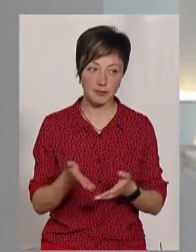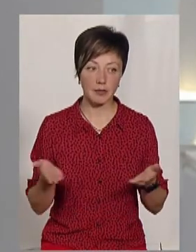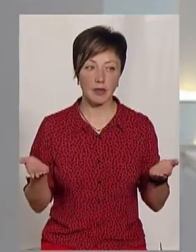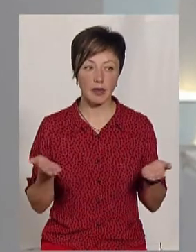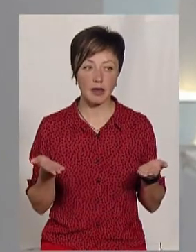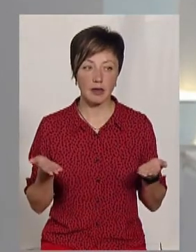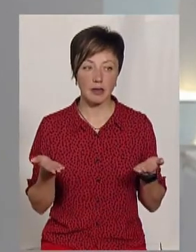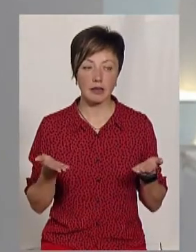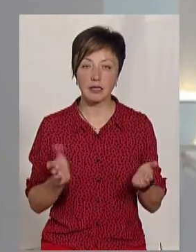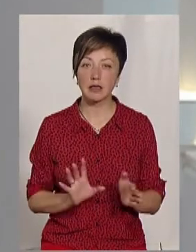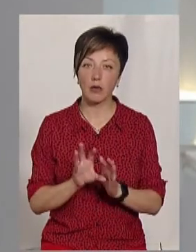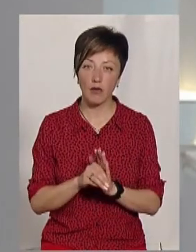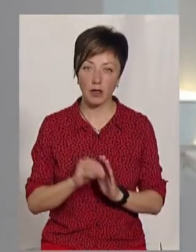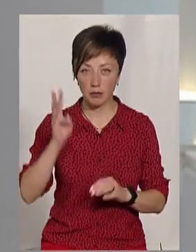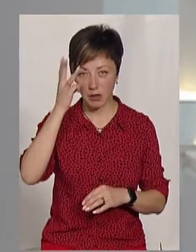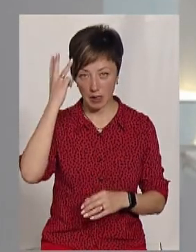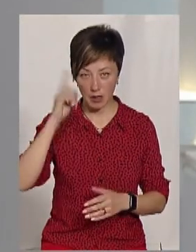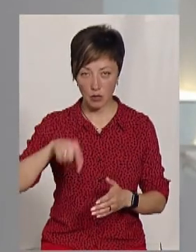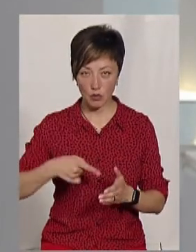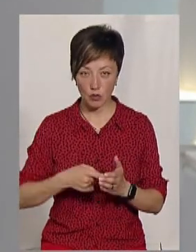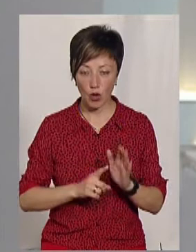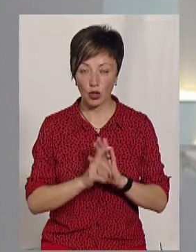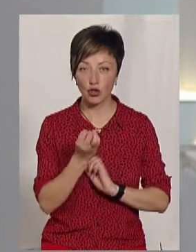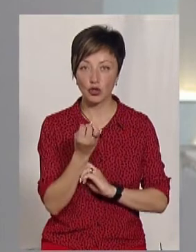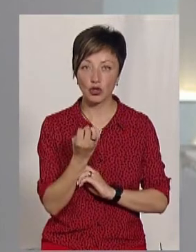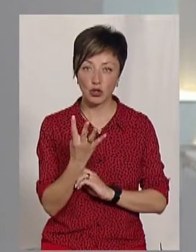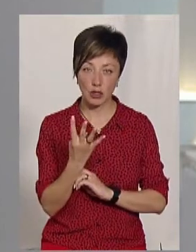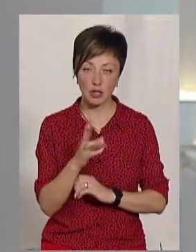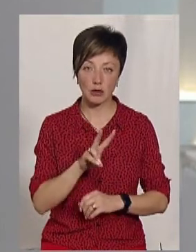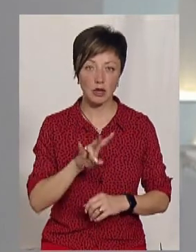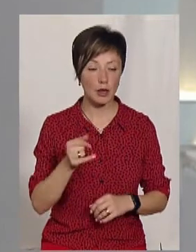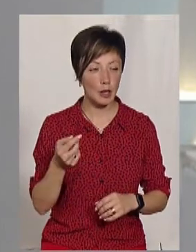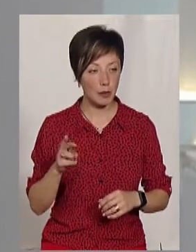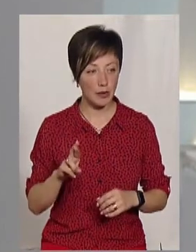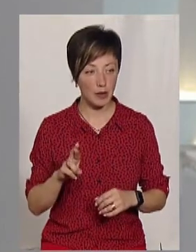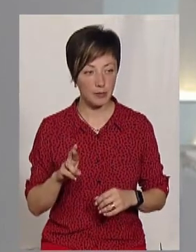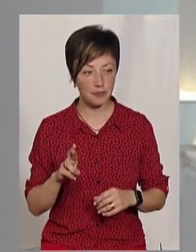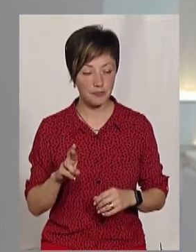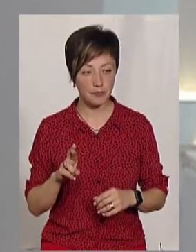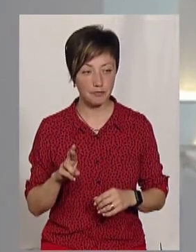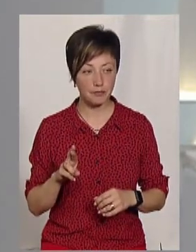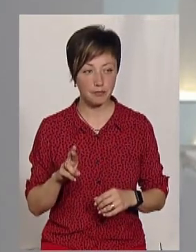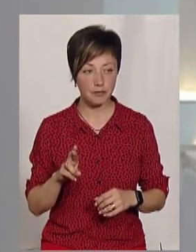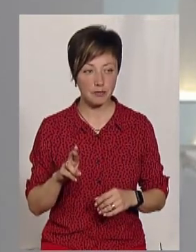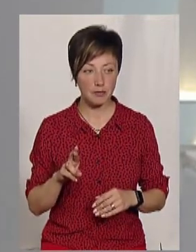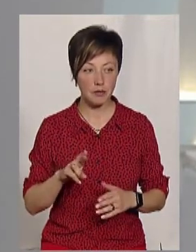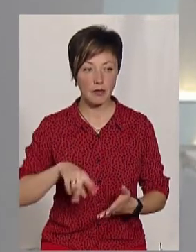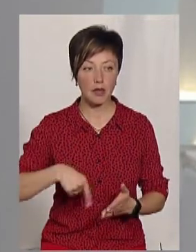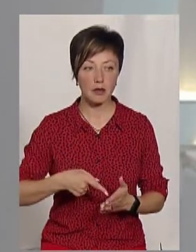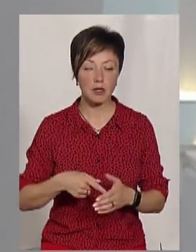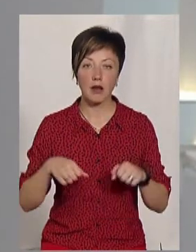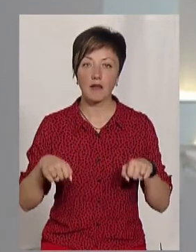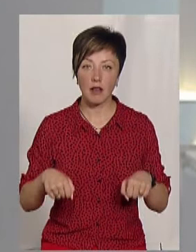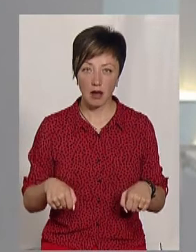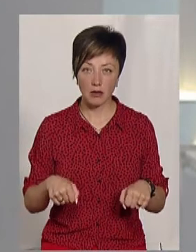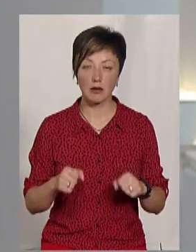які запроваджені у Хмельницькому з 14 липня. І міська влада